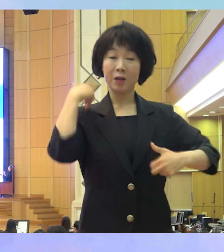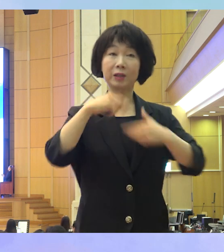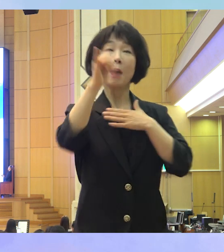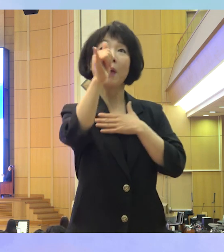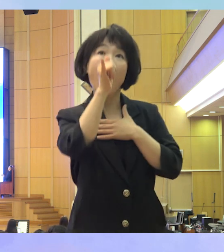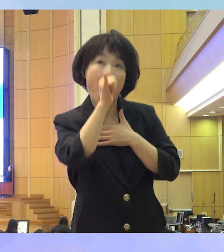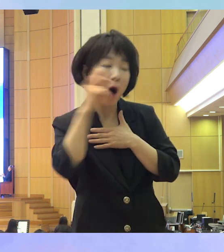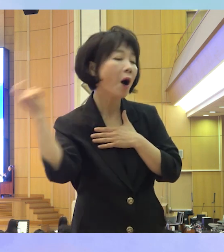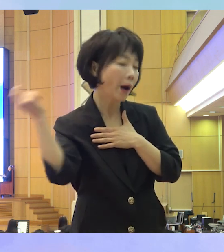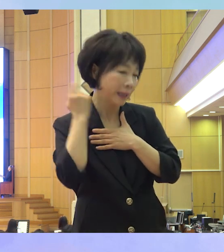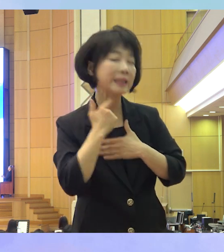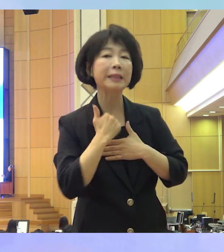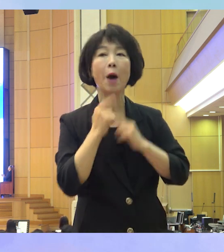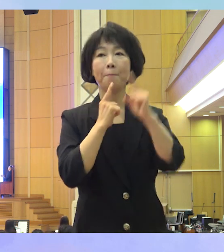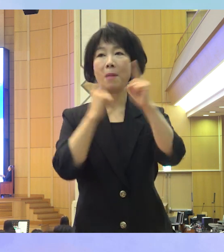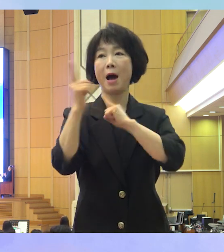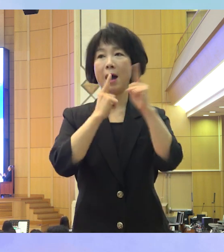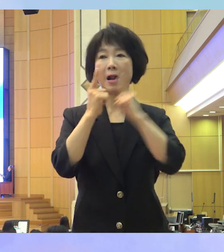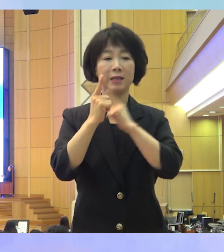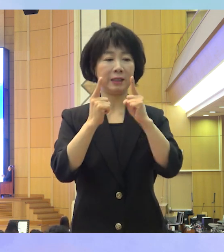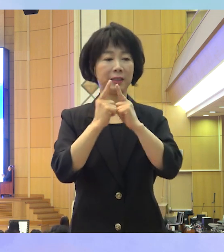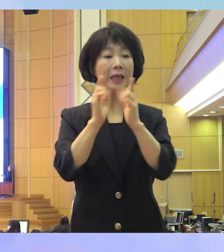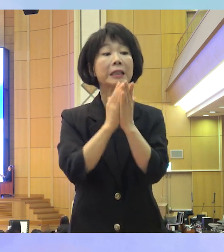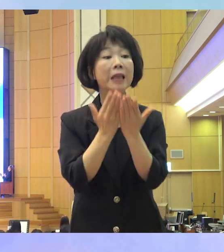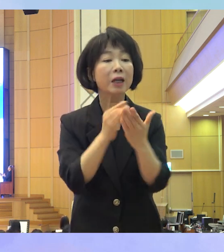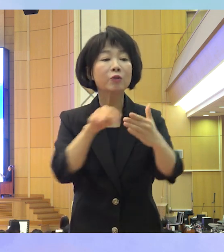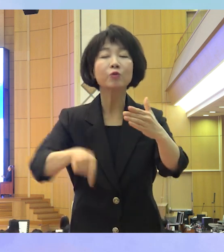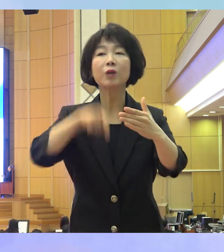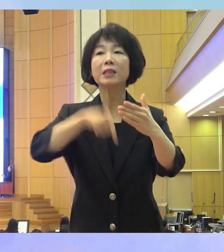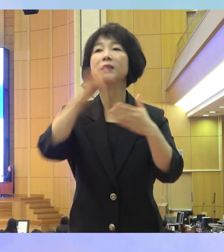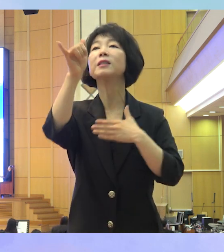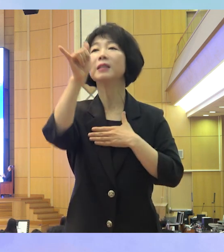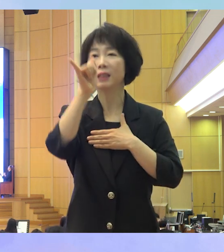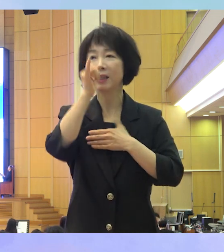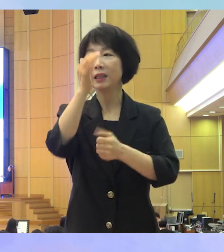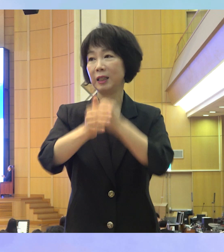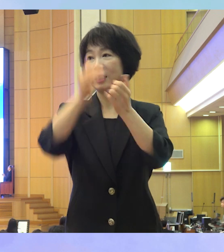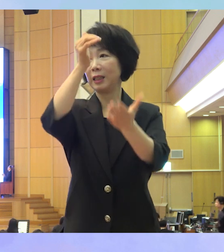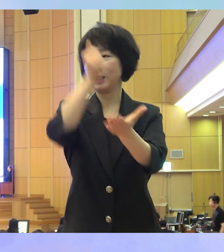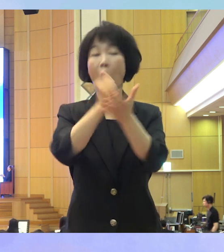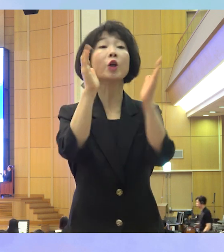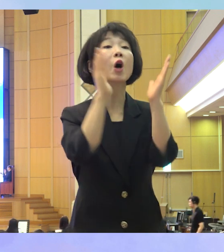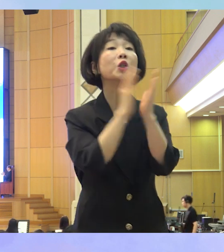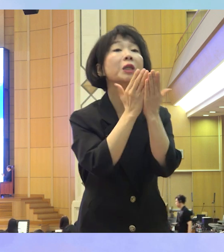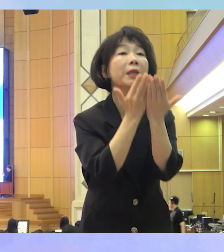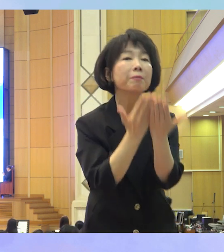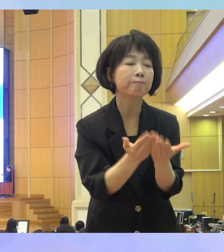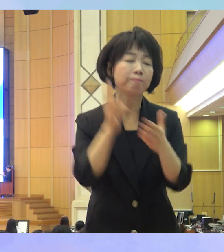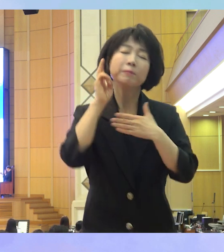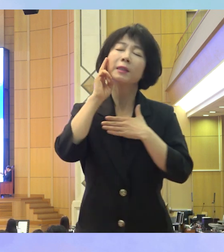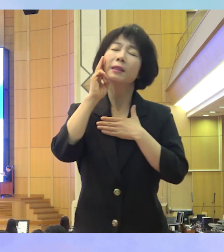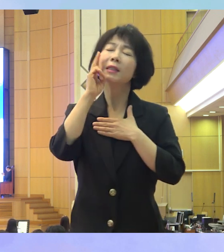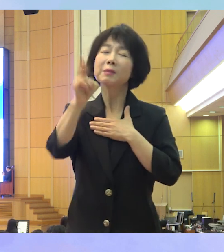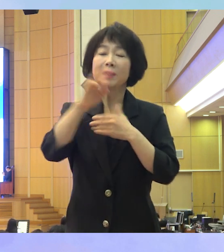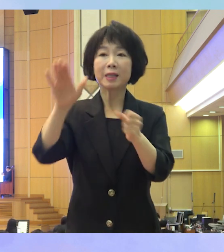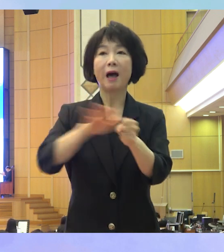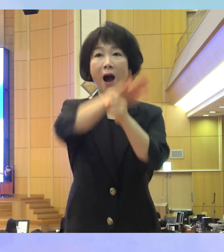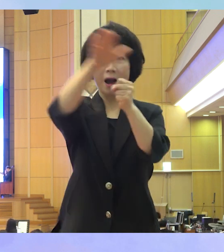들려주시던 재미있게 듣던 말 이 책 중에 있으니 이 성경심이